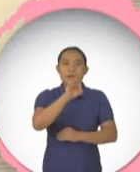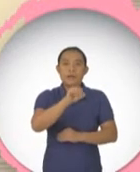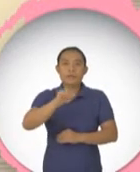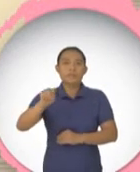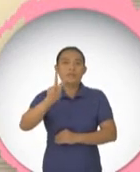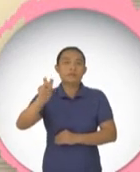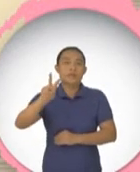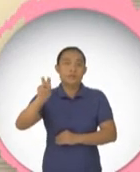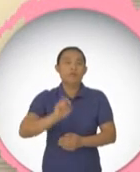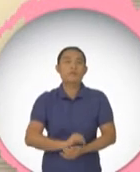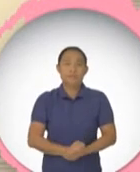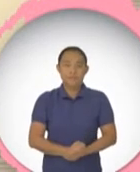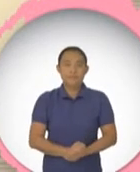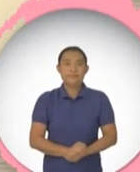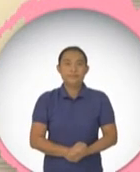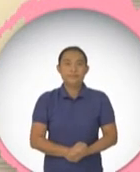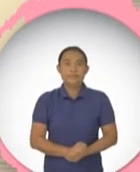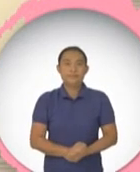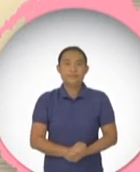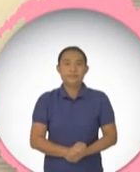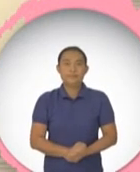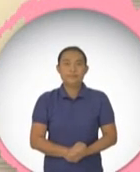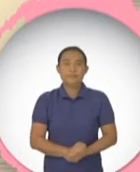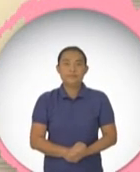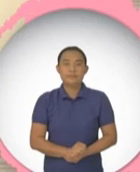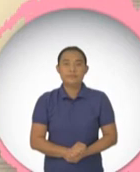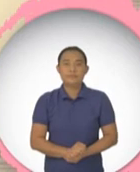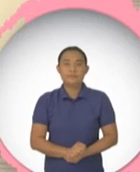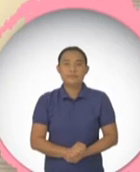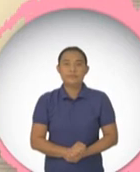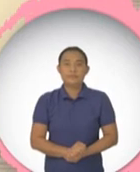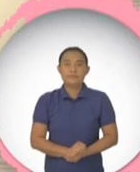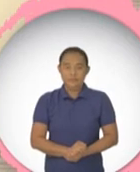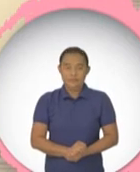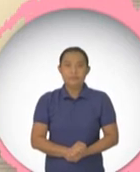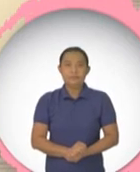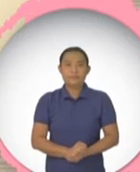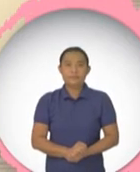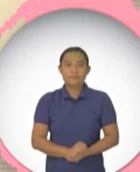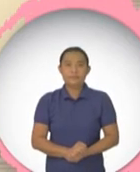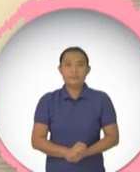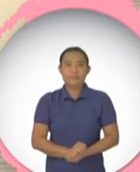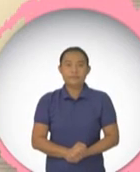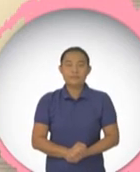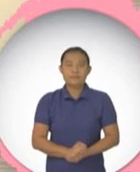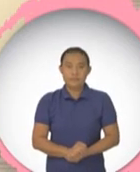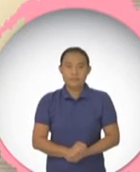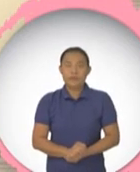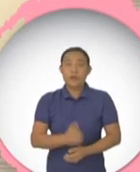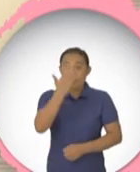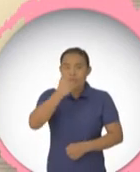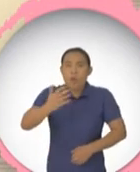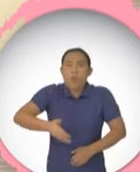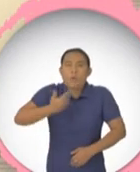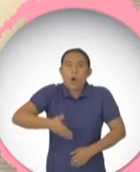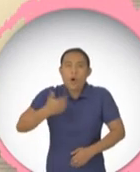องศาเซลเซียสค่ะ 190นี่ประมาณนี้200 องศาเซลเซียสค่ะใช้ความร้อนค่อนข้างสูงนะคะเพราะว่า